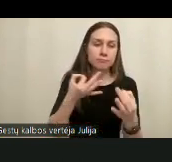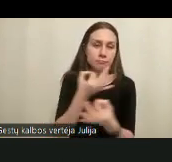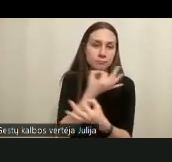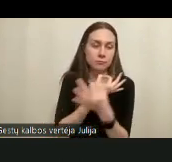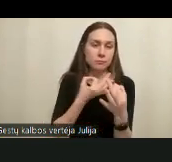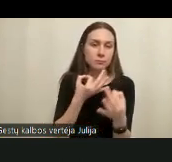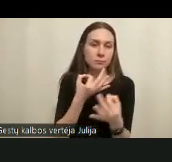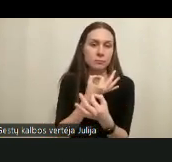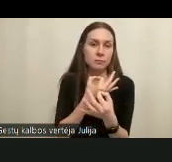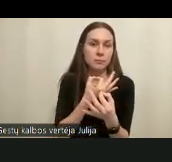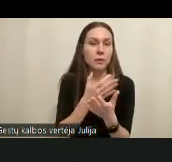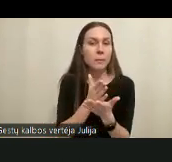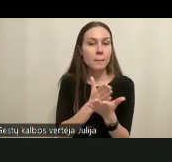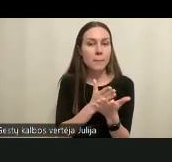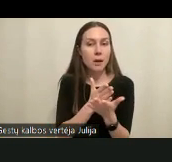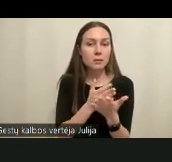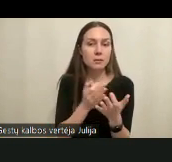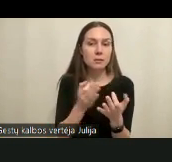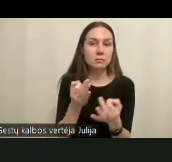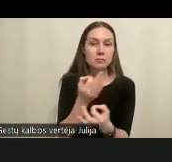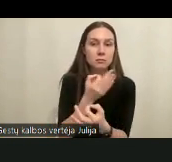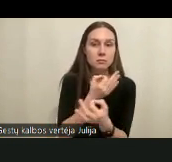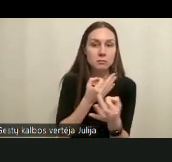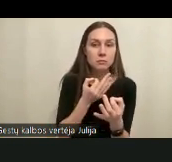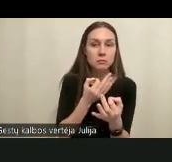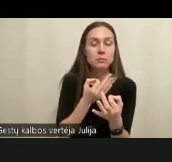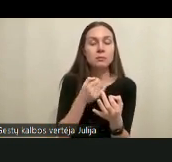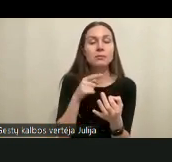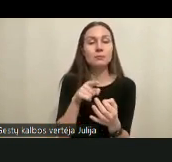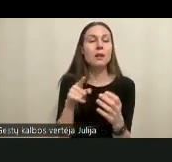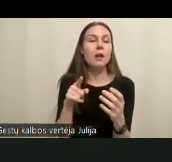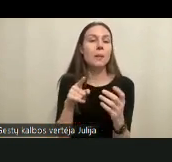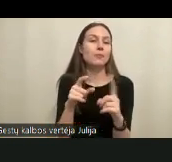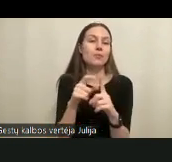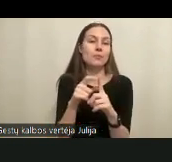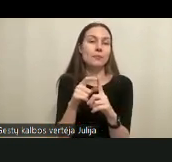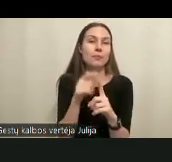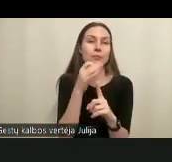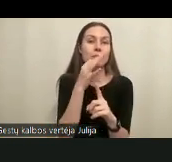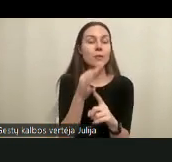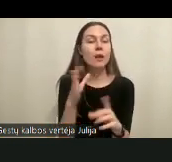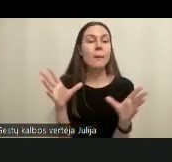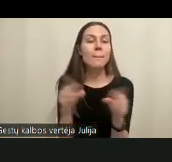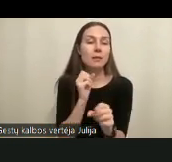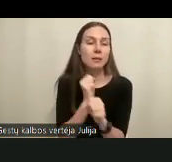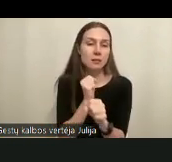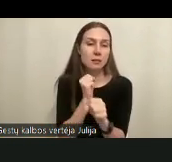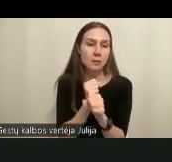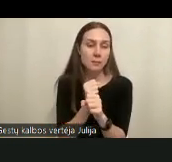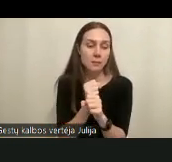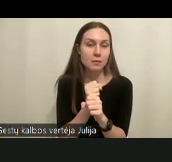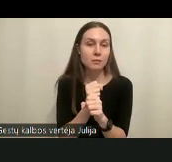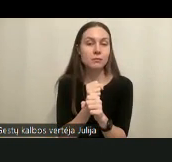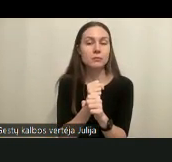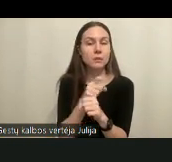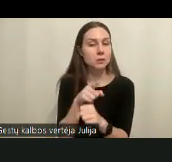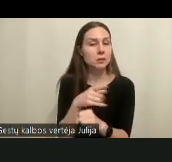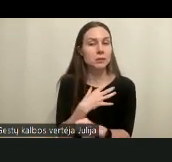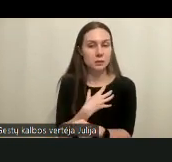skaitimo patirtis, paminėjau žodį bendradarbiavimas. Taip, tai yra labai svarbus. Aš turiu omeny